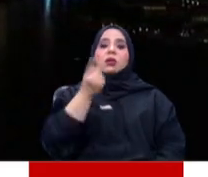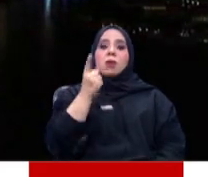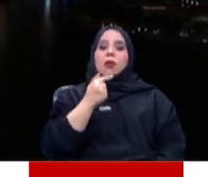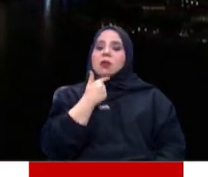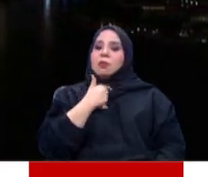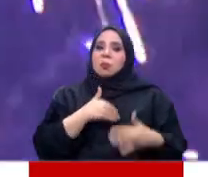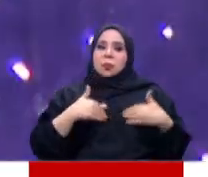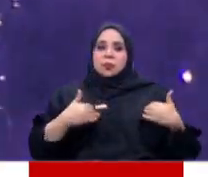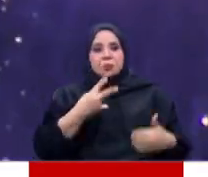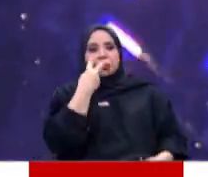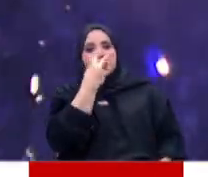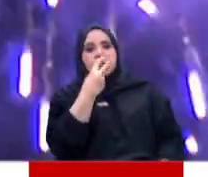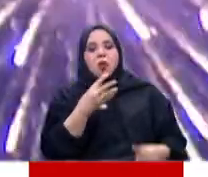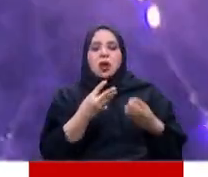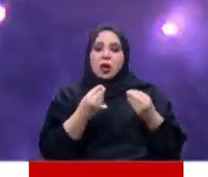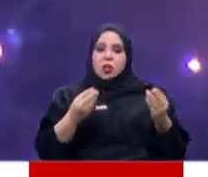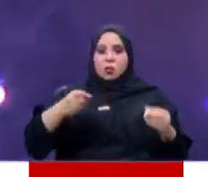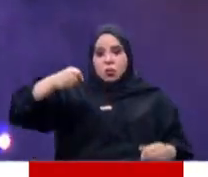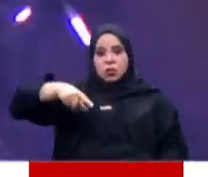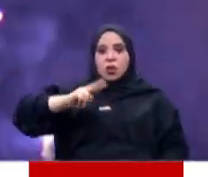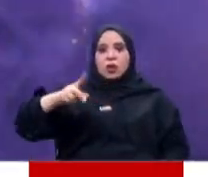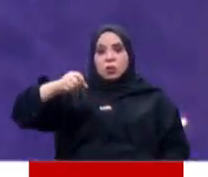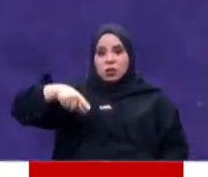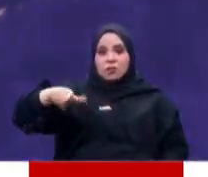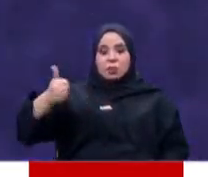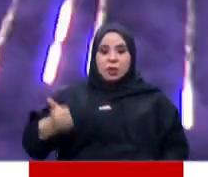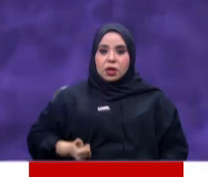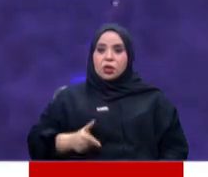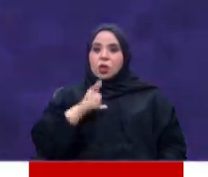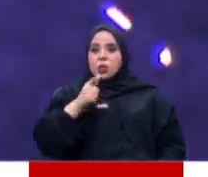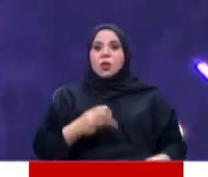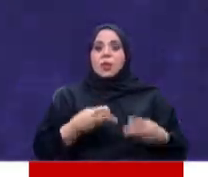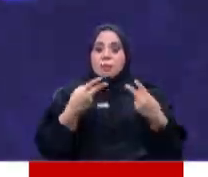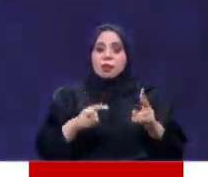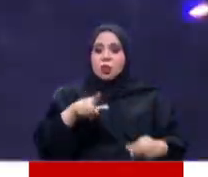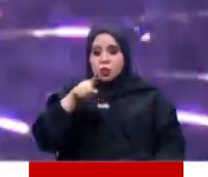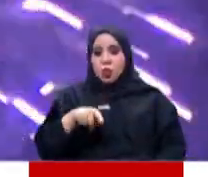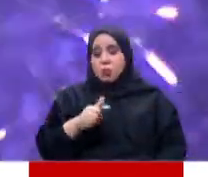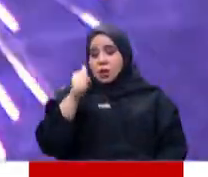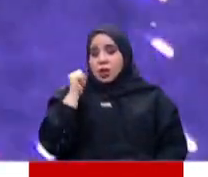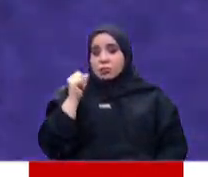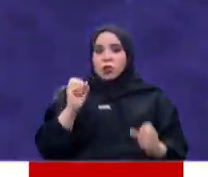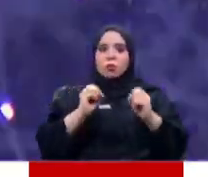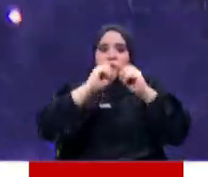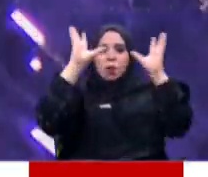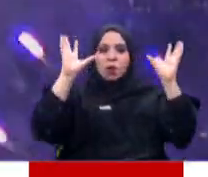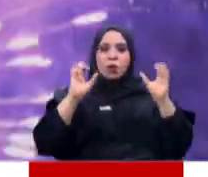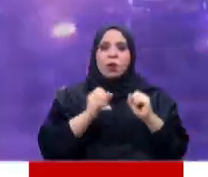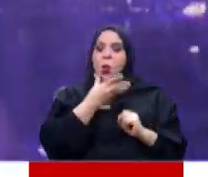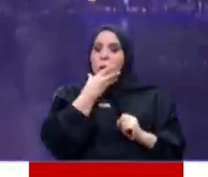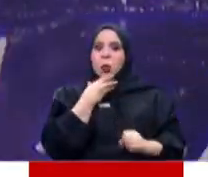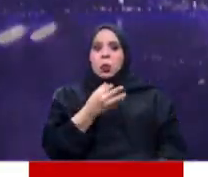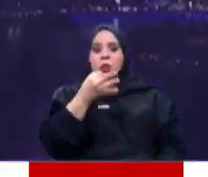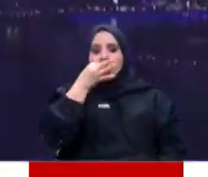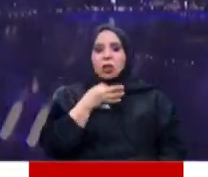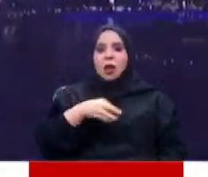يستمتع بمشاهدتها أكبر عدد من مواطنين ومقيمي مملكة البحرين. فقد انطلقت يوم أمس عروض الألعاب النارية